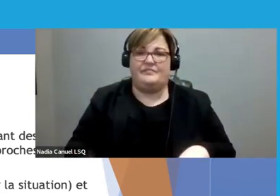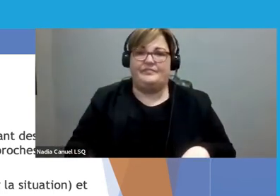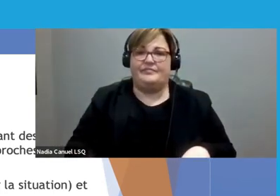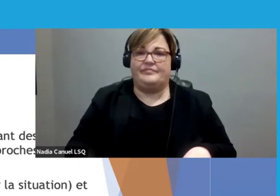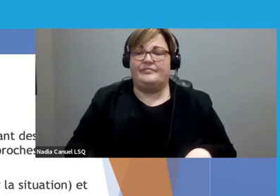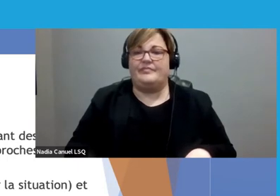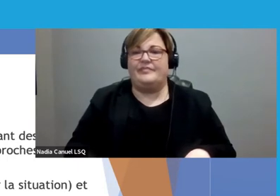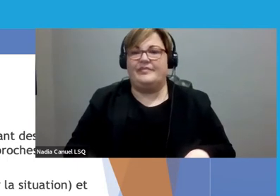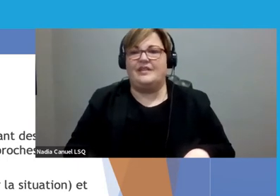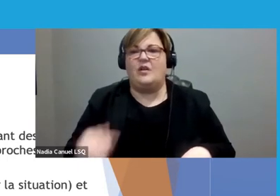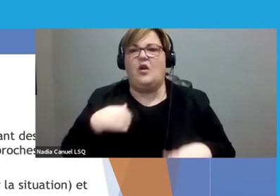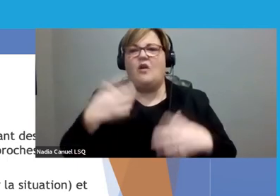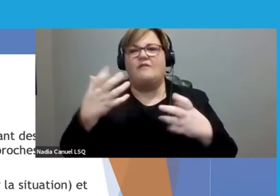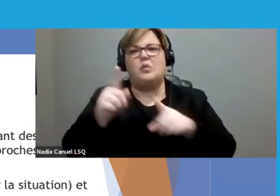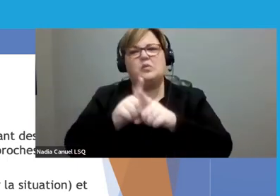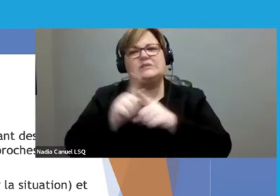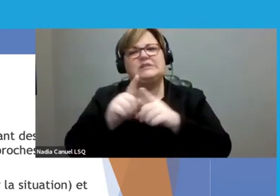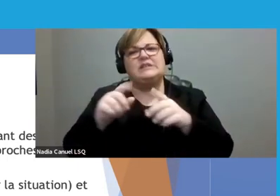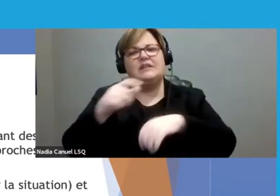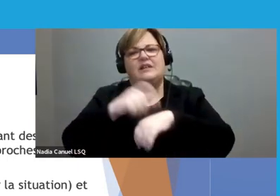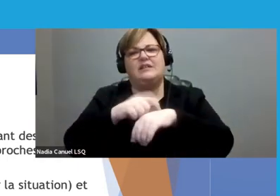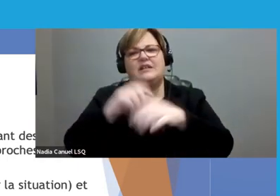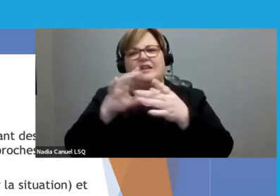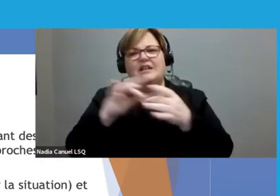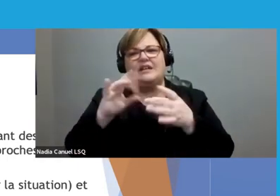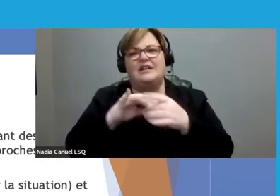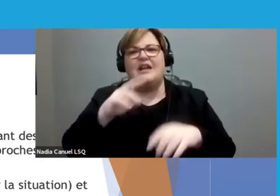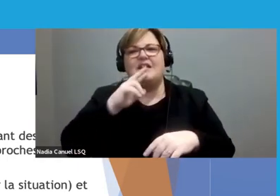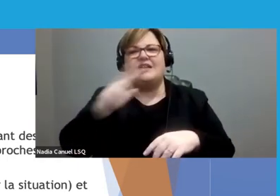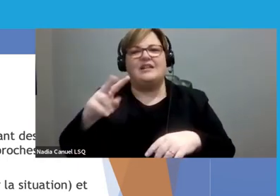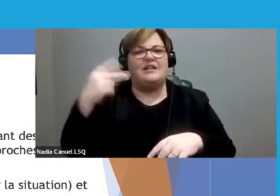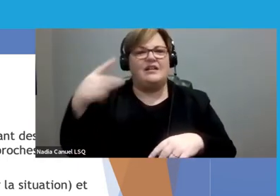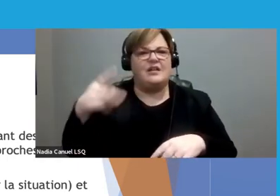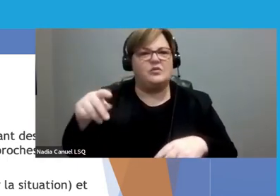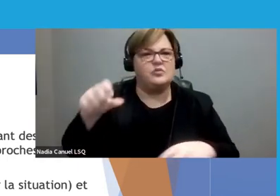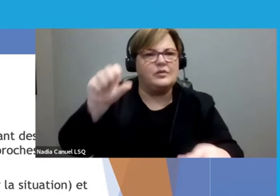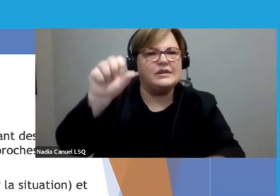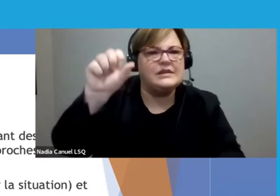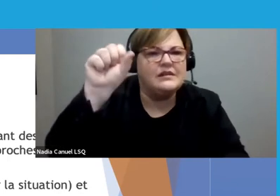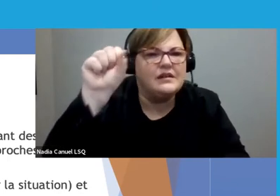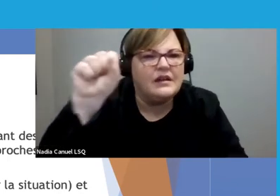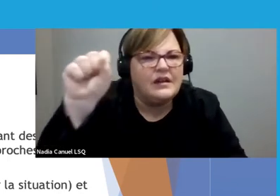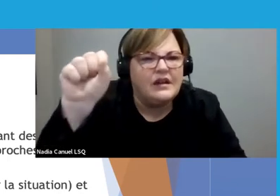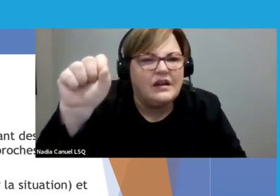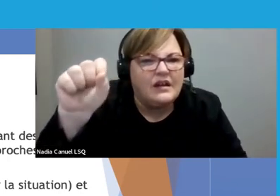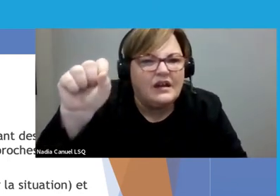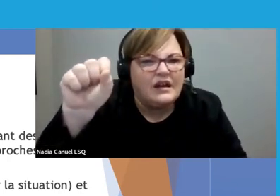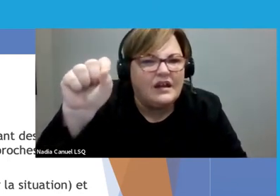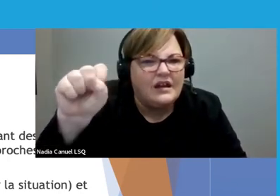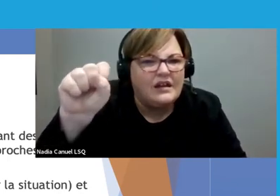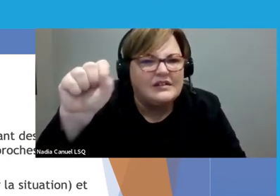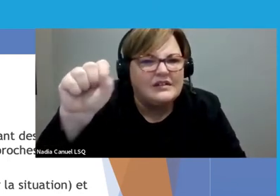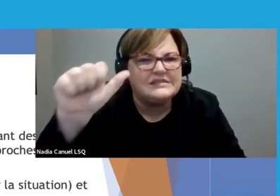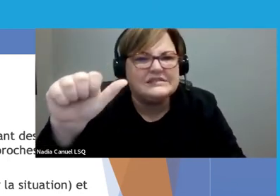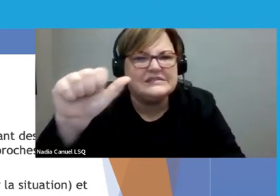J'aimerais aussi prendre le temps de saisir la réalité complexe de chaque femme, les aider à